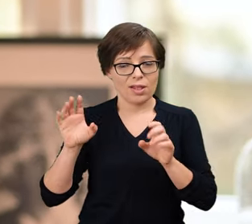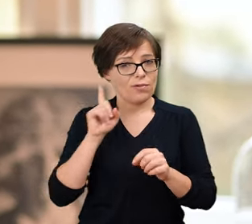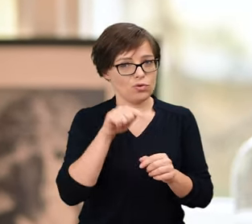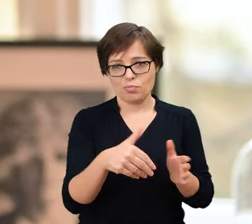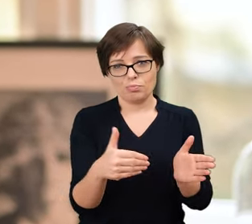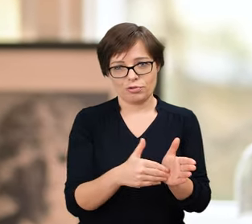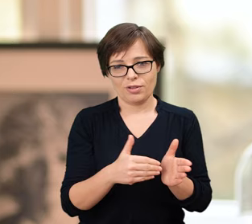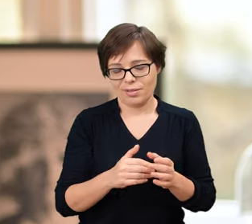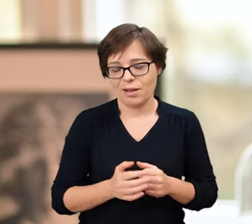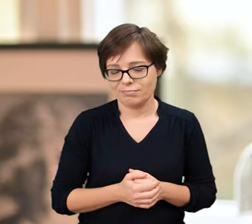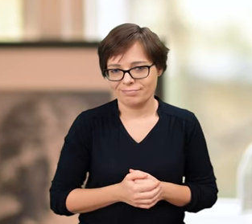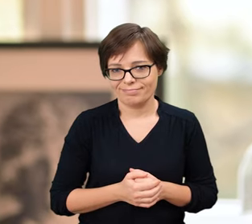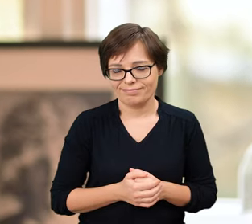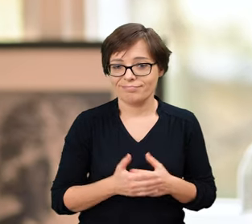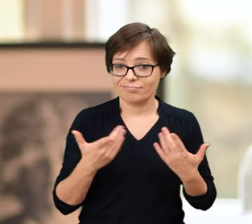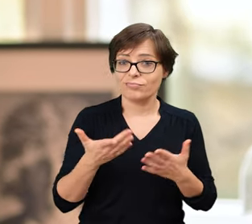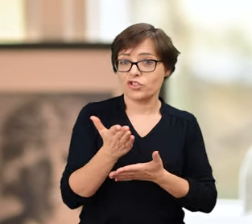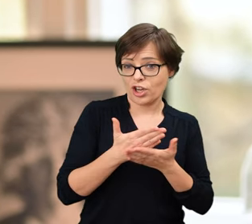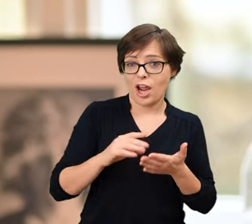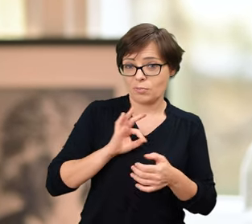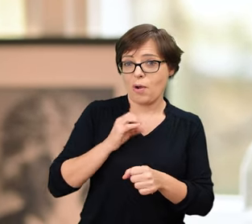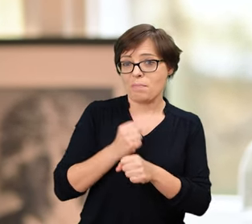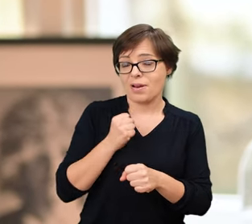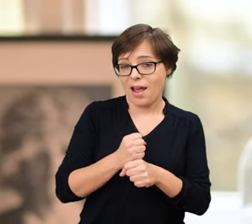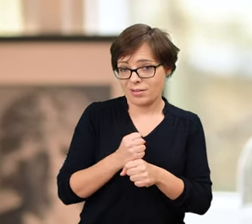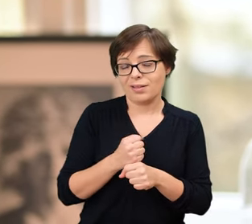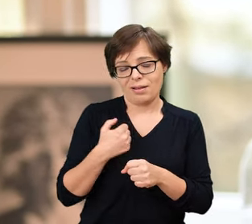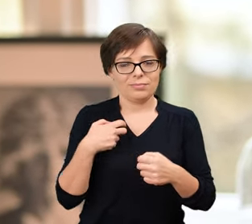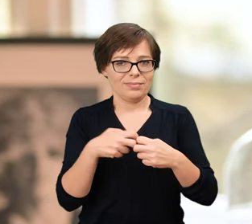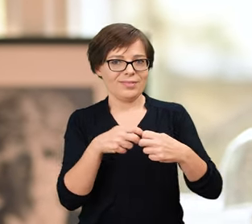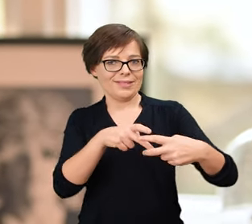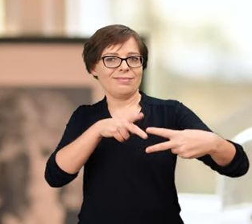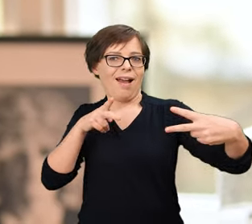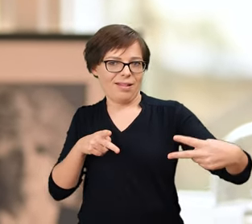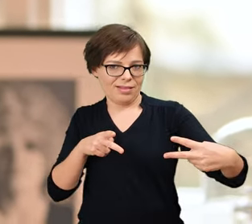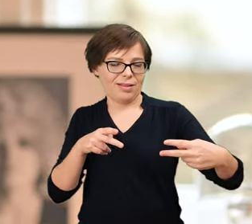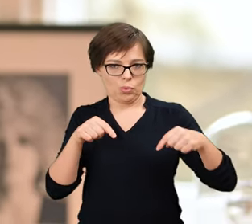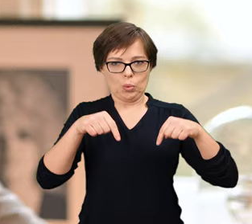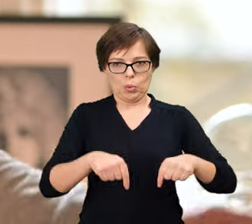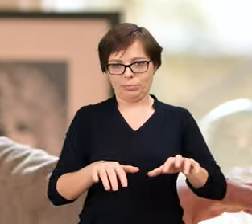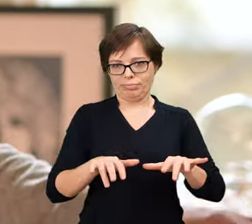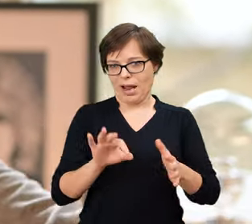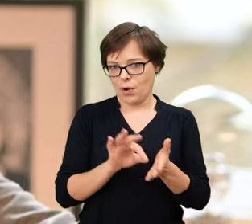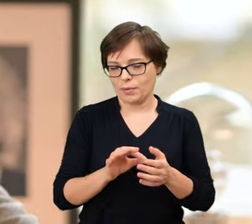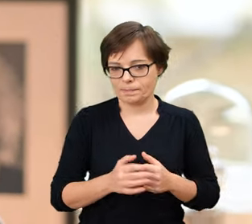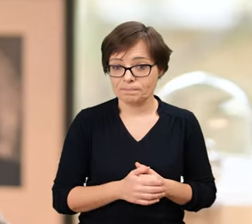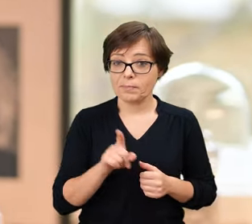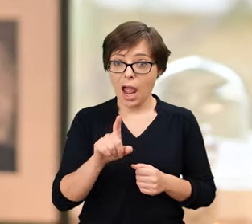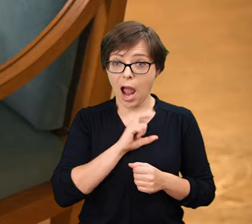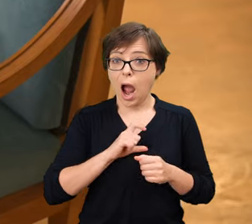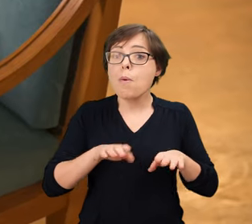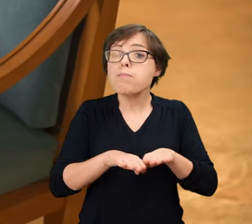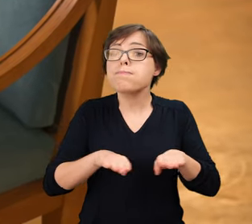miesiące. Część czasu pracy to była praca zdalna. A samo